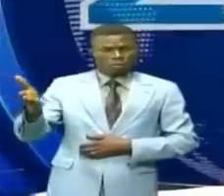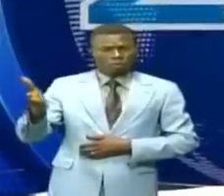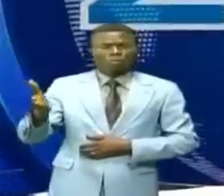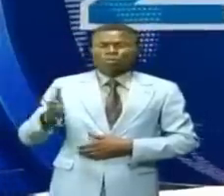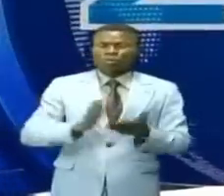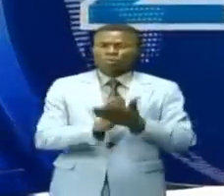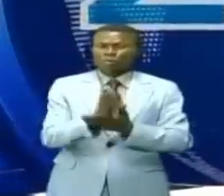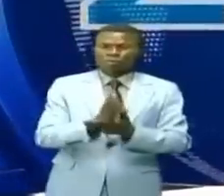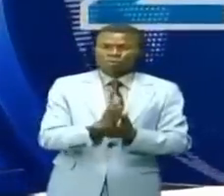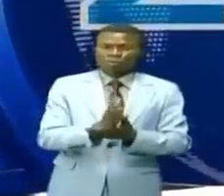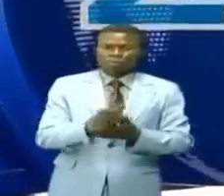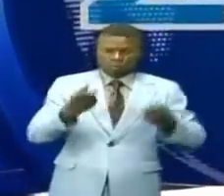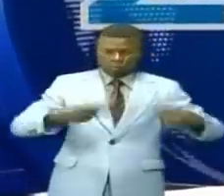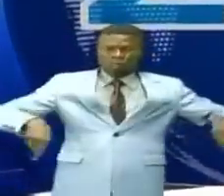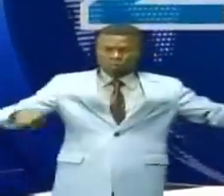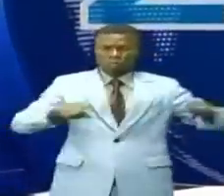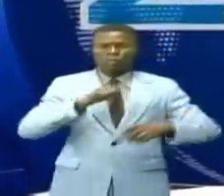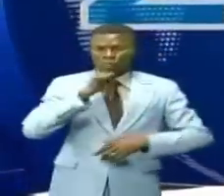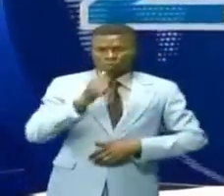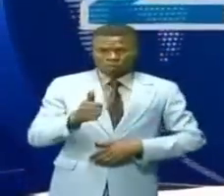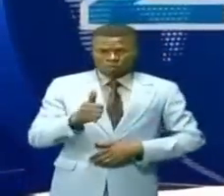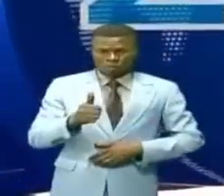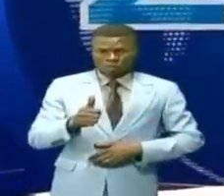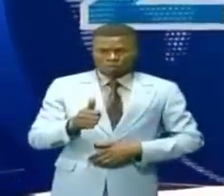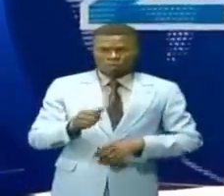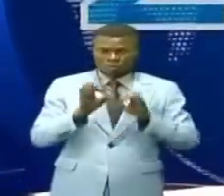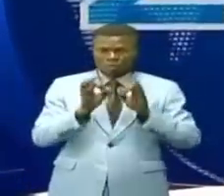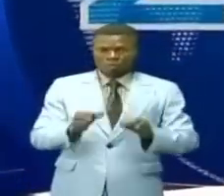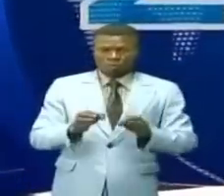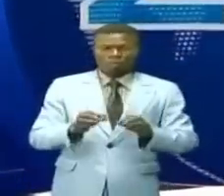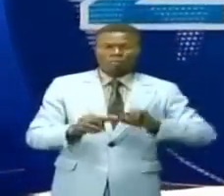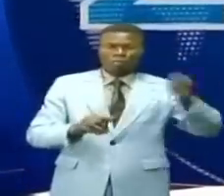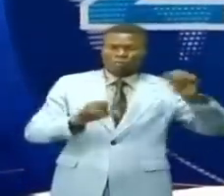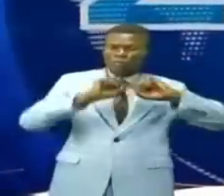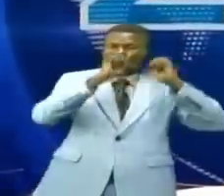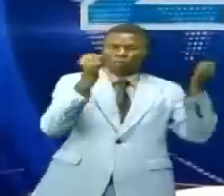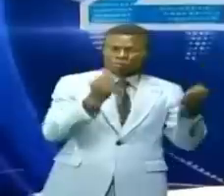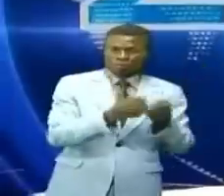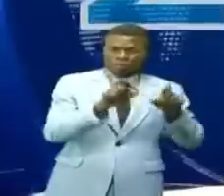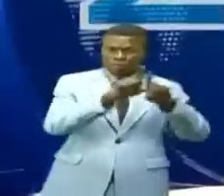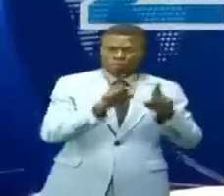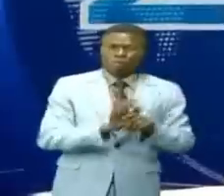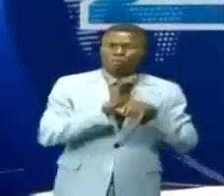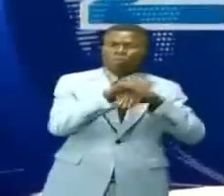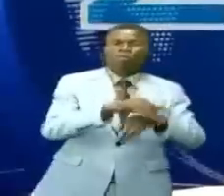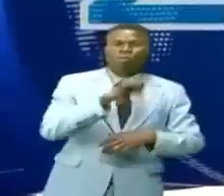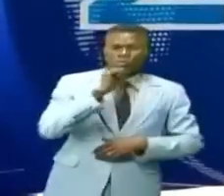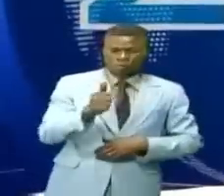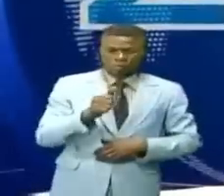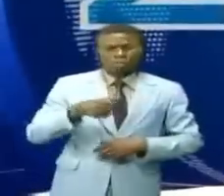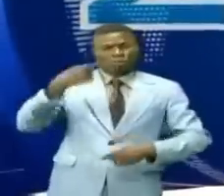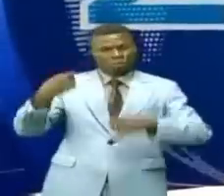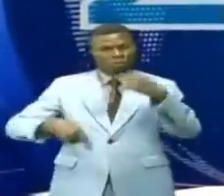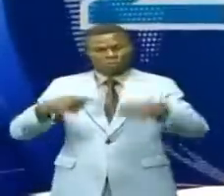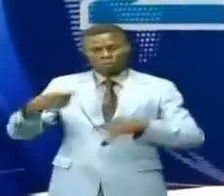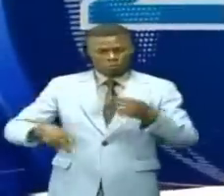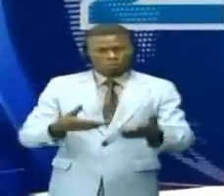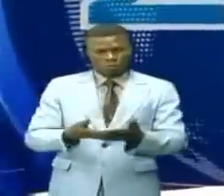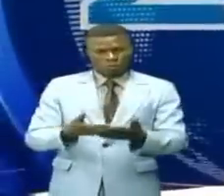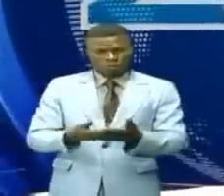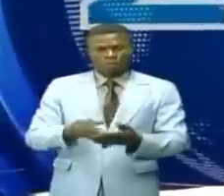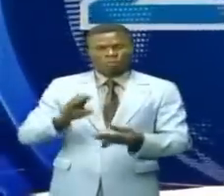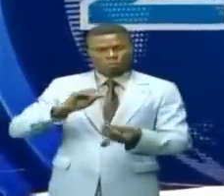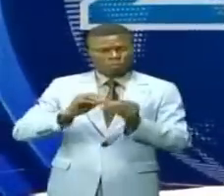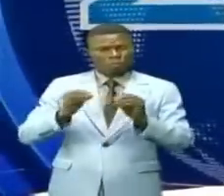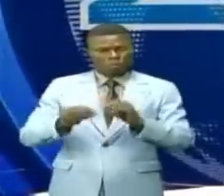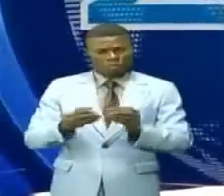droit sur cette concession. Bolloré Africa Logistique n'a jamais été impliqué dans les discussions et négociations